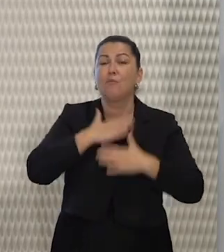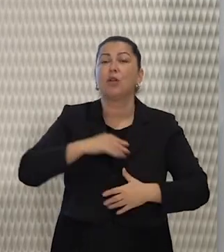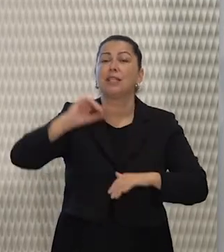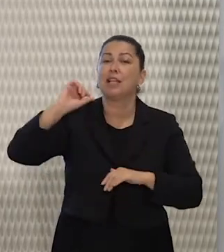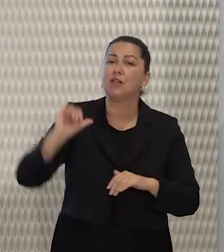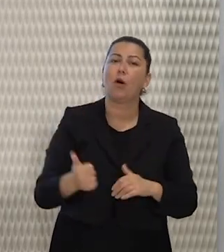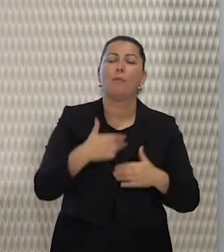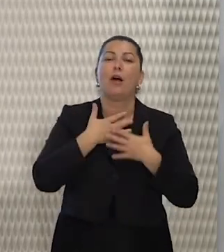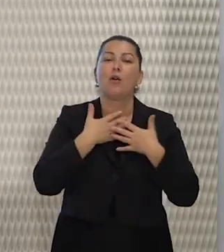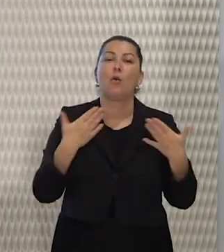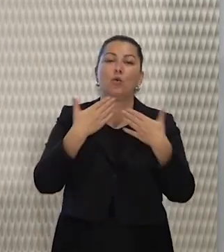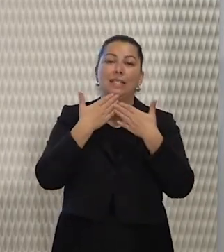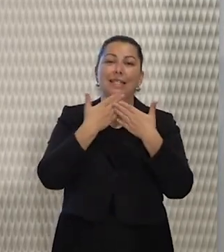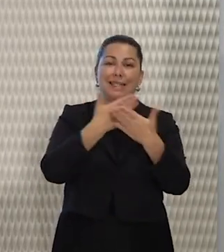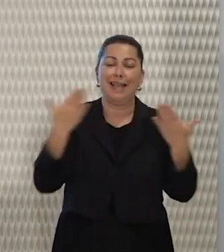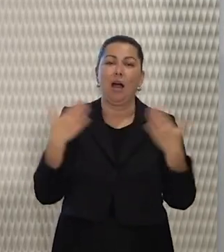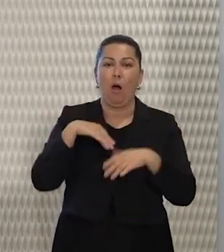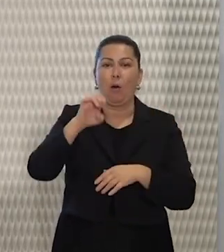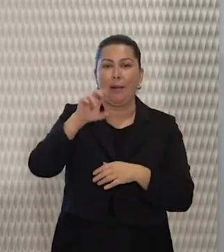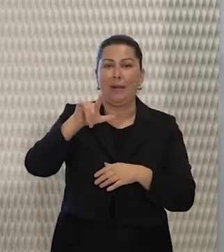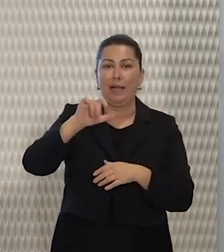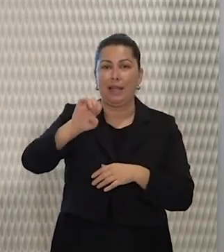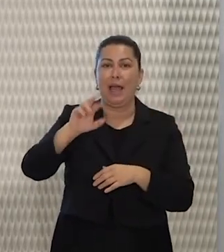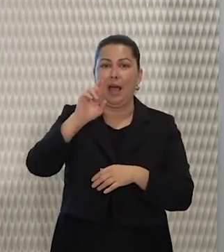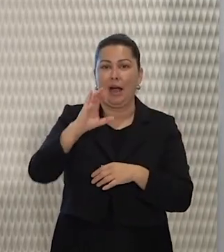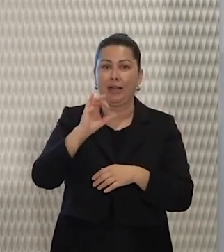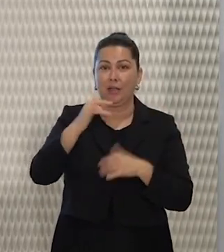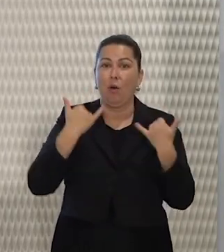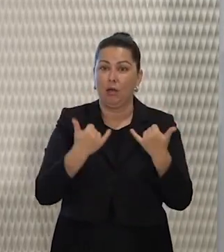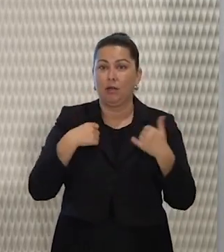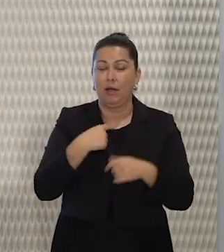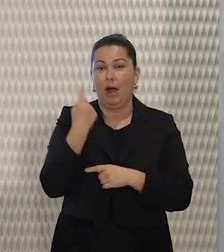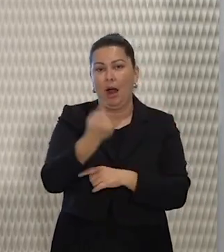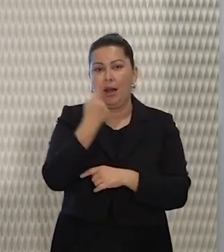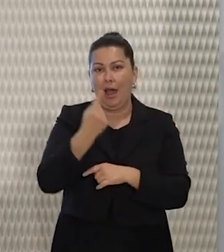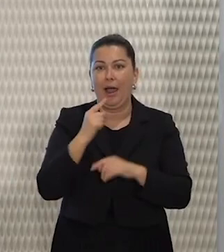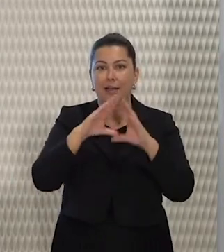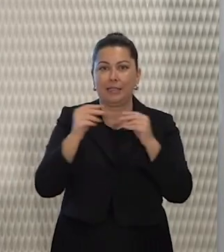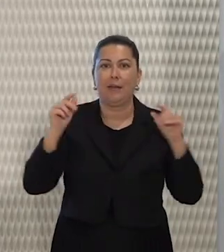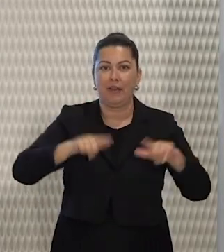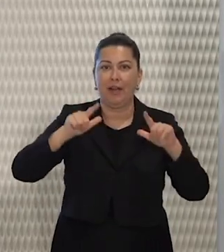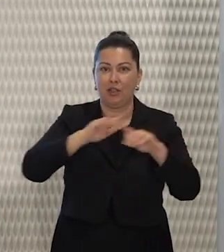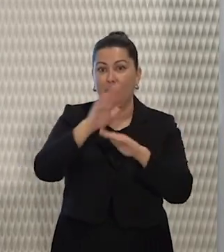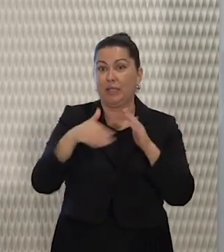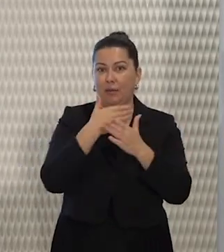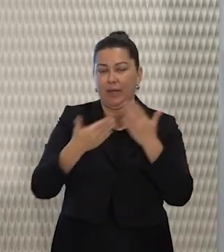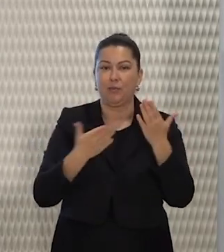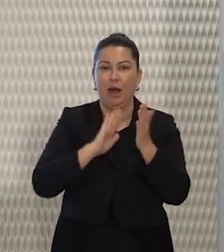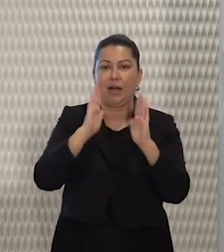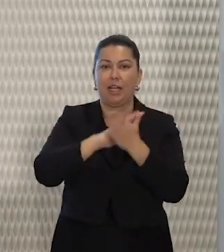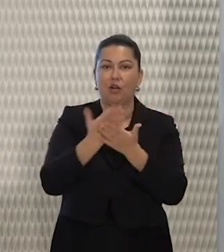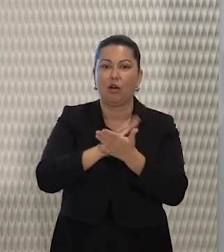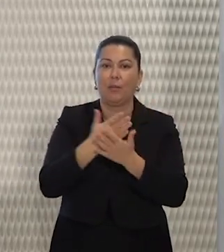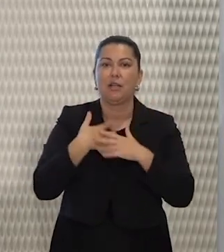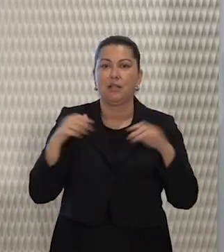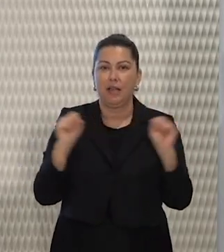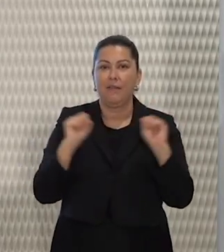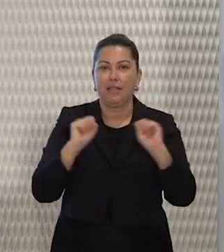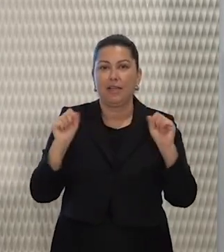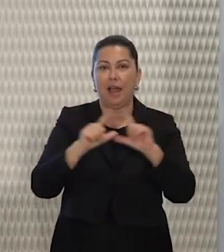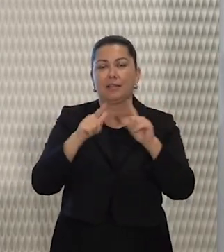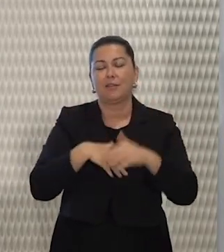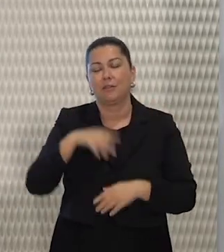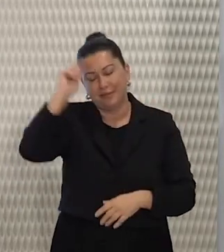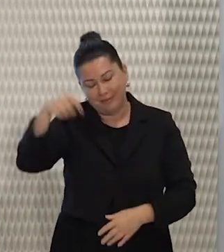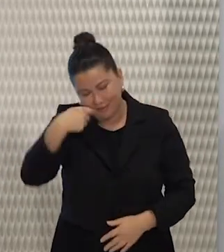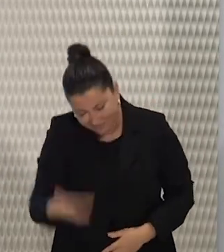ganz großen Dank auch Emilia Ratsch geben. Sie hat alleine die gesamte Veranstaltung in die Gebärdensprache gedolmetscht. Das ist eine Wahnsinnsleistung. Vielen,